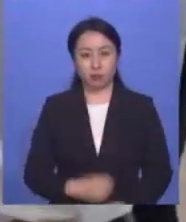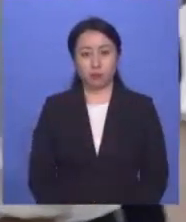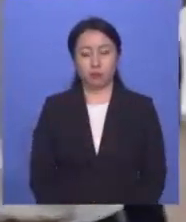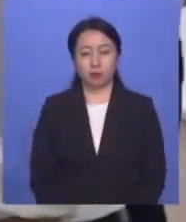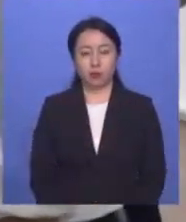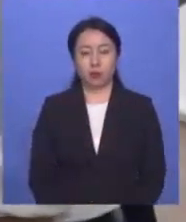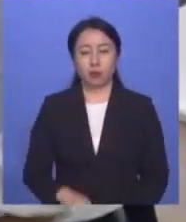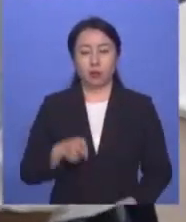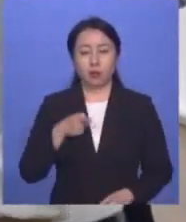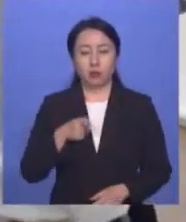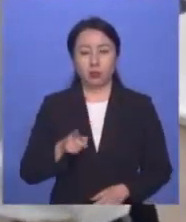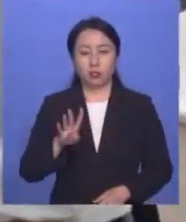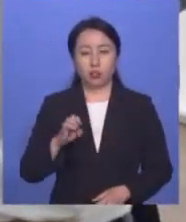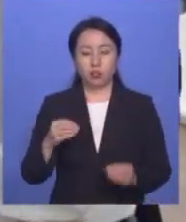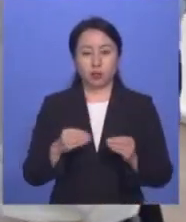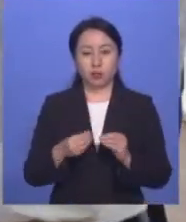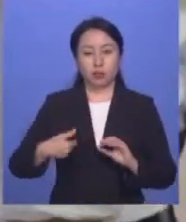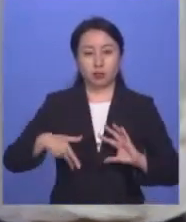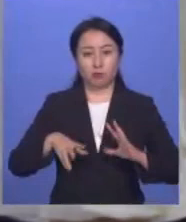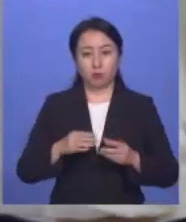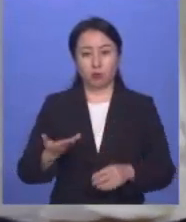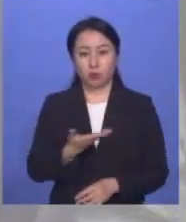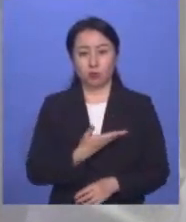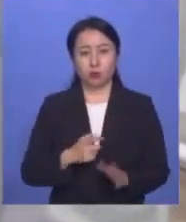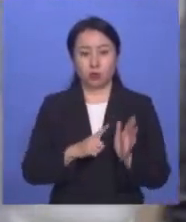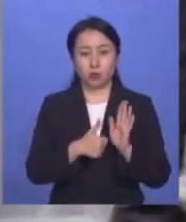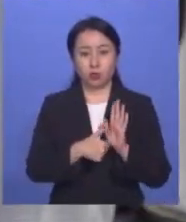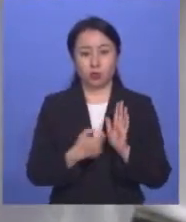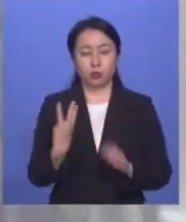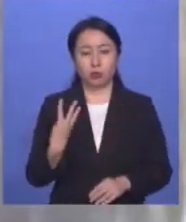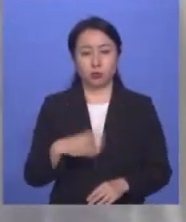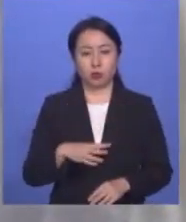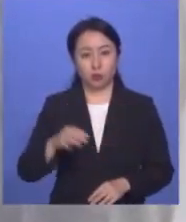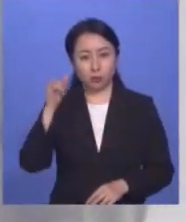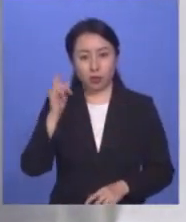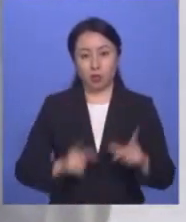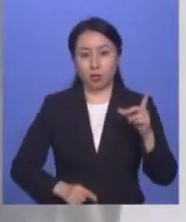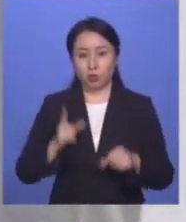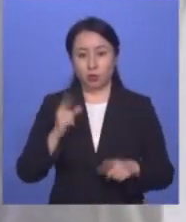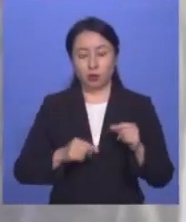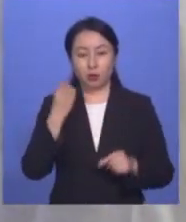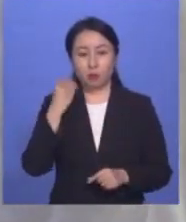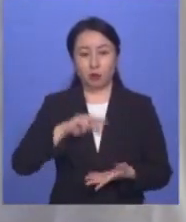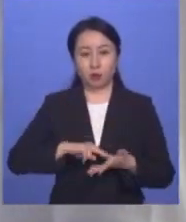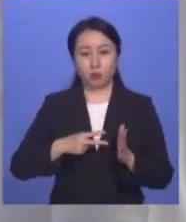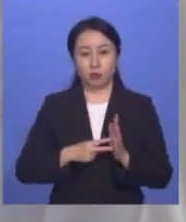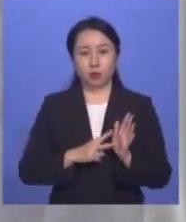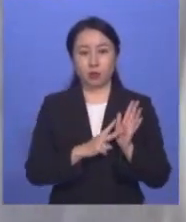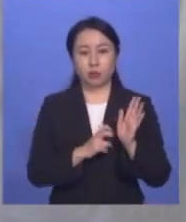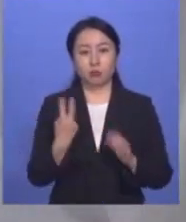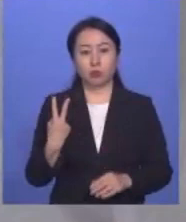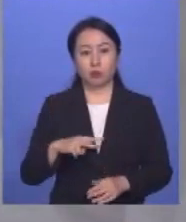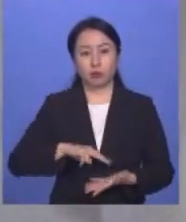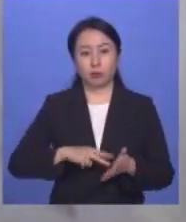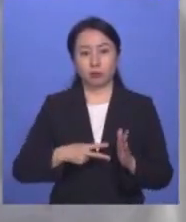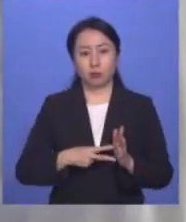день 1410 у нас голов в общем находится, 640 голов – это дойное поголовье. Вообще планово 720 голов мы